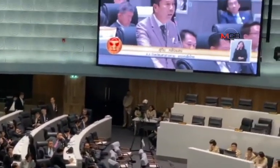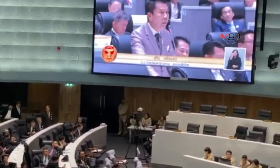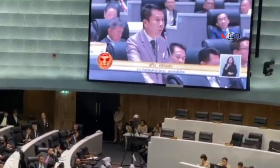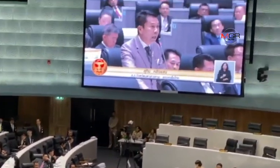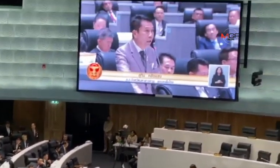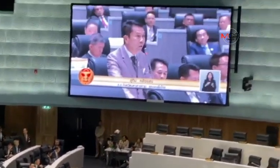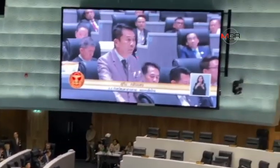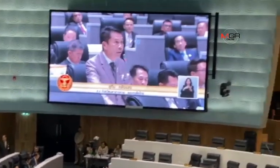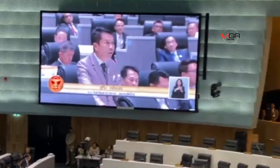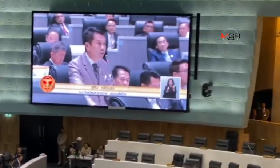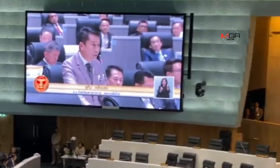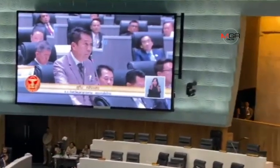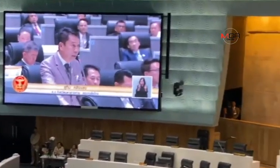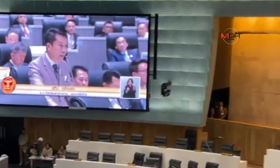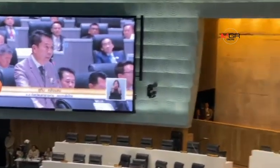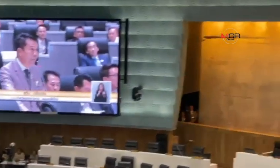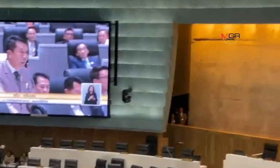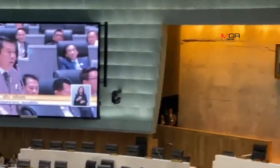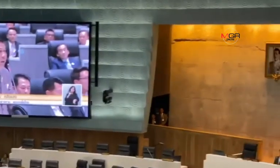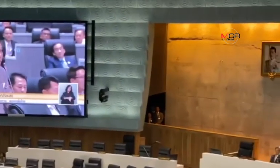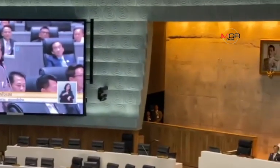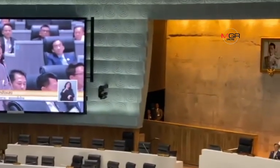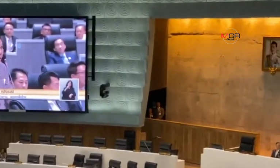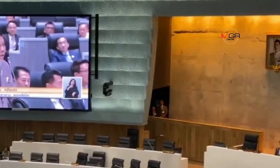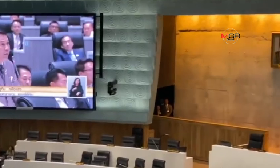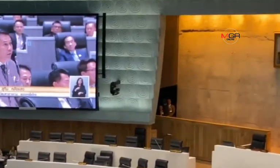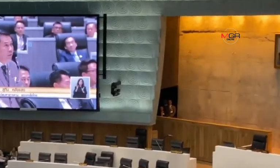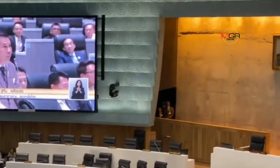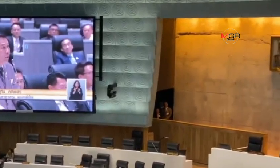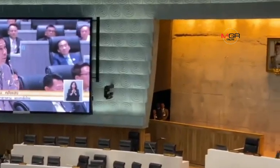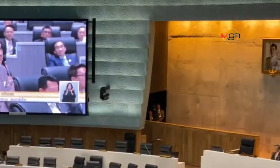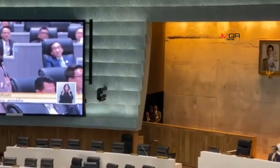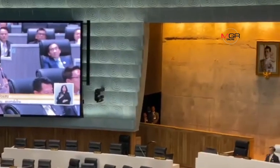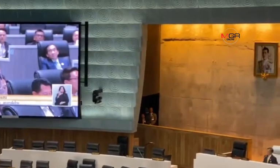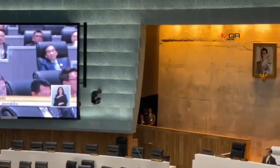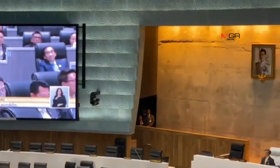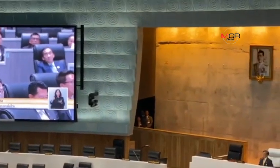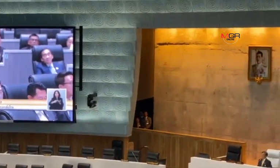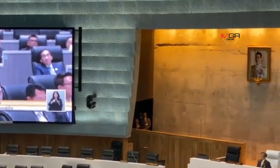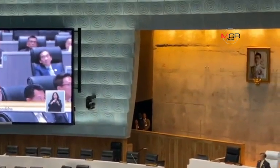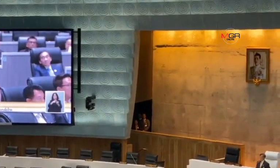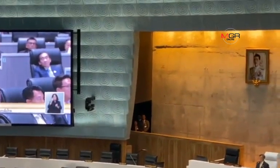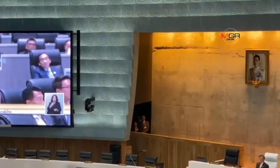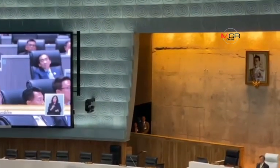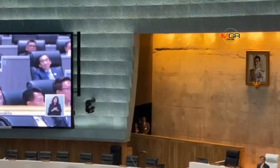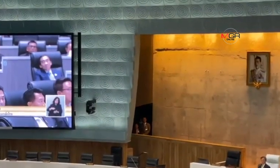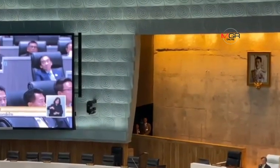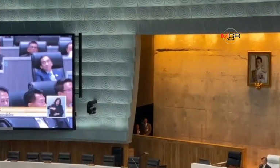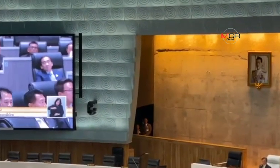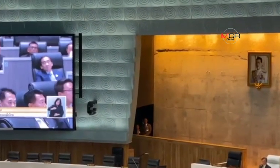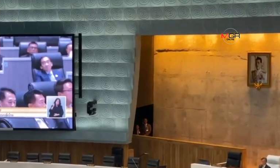ะเวลาเราสมาชิกต้องเสียไปกับการนับหมายถ้าเราไม่ถึงมันไม่คุ้มกับการที่จะมีต้องได้จ่าย